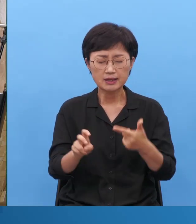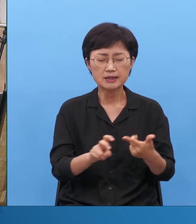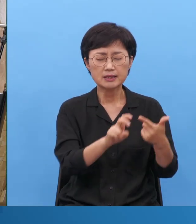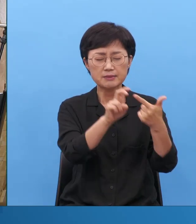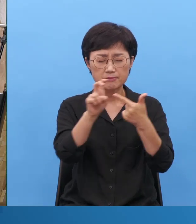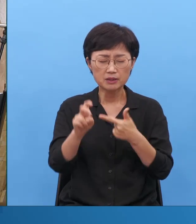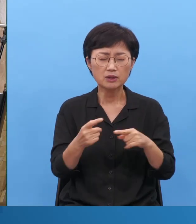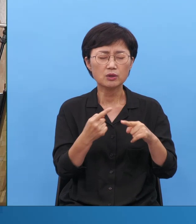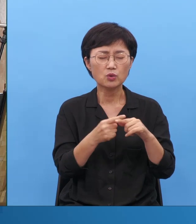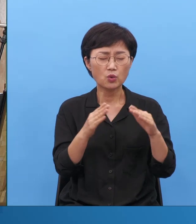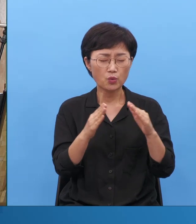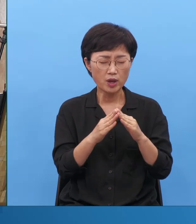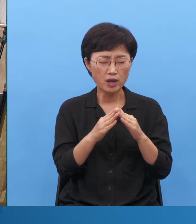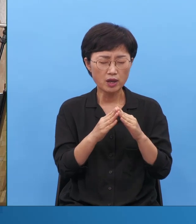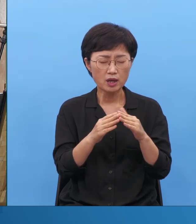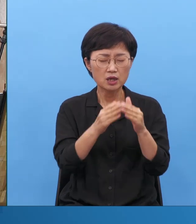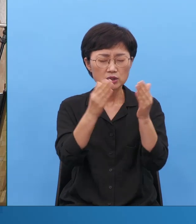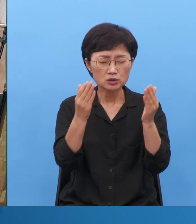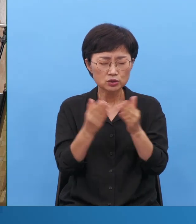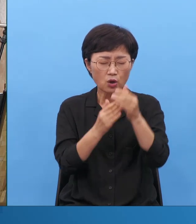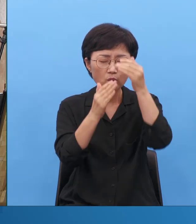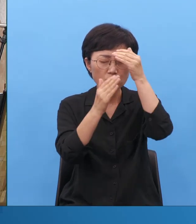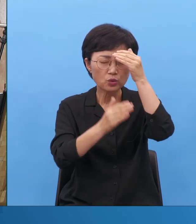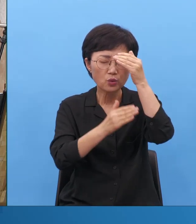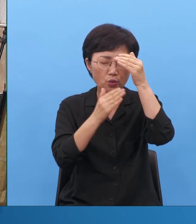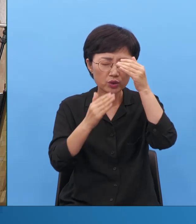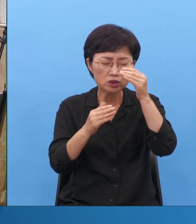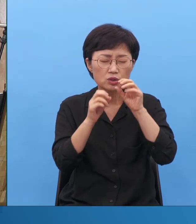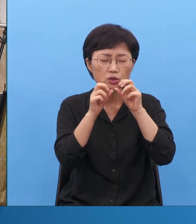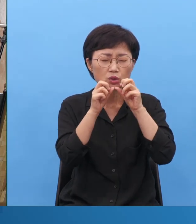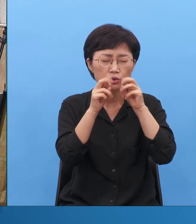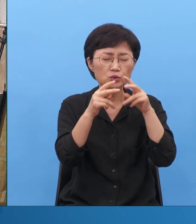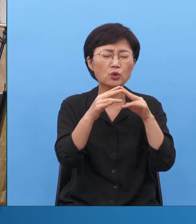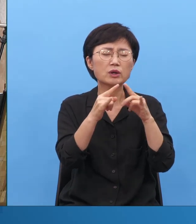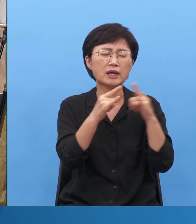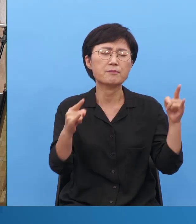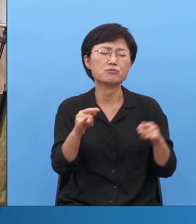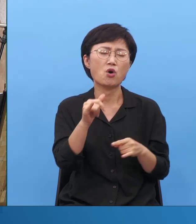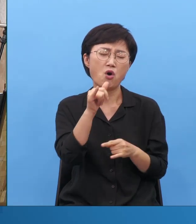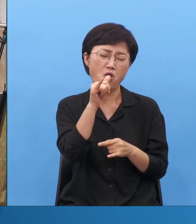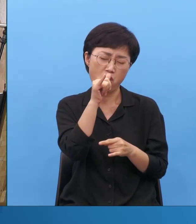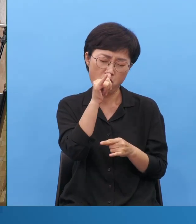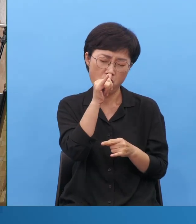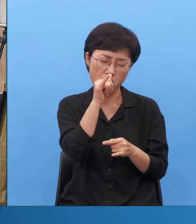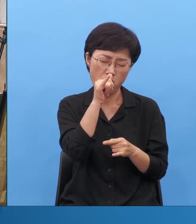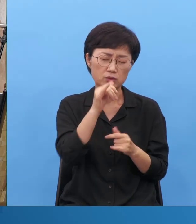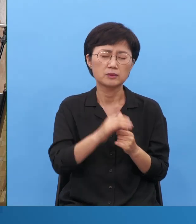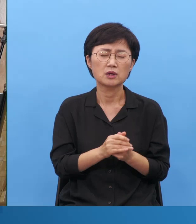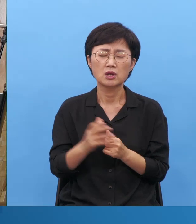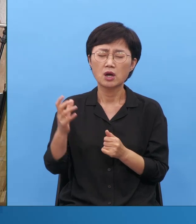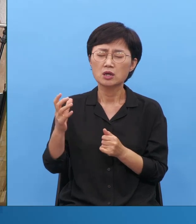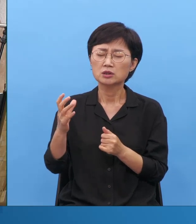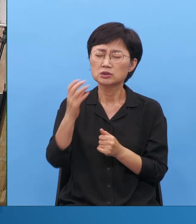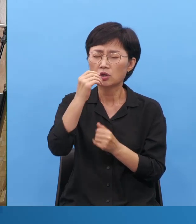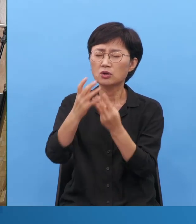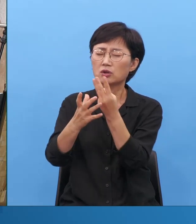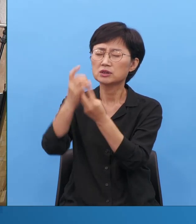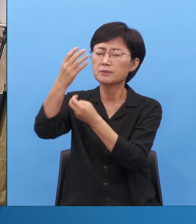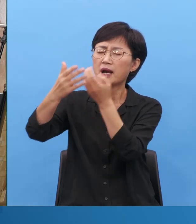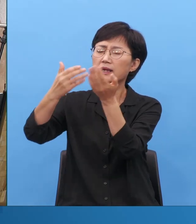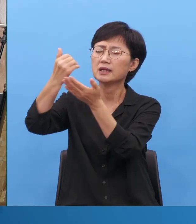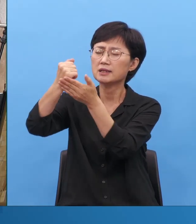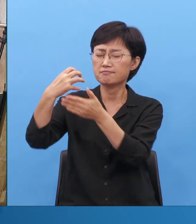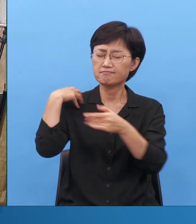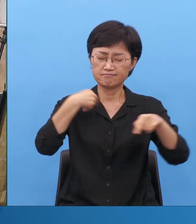캠프를 70다락방 세팅과 세 가지 뜰이라는 주제로 진행합니다. 성삼위 하나님이 주관하시고 창조의